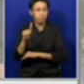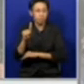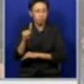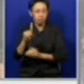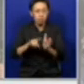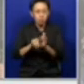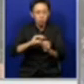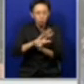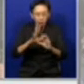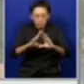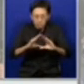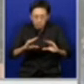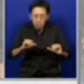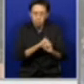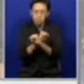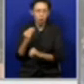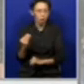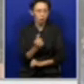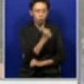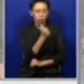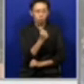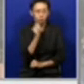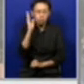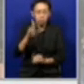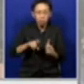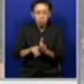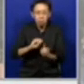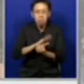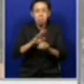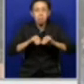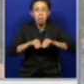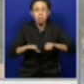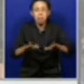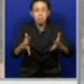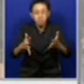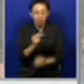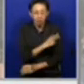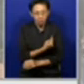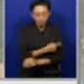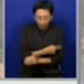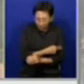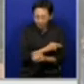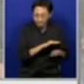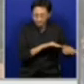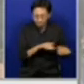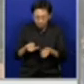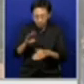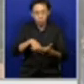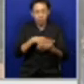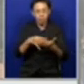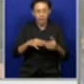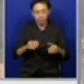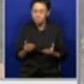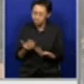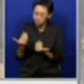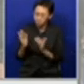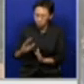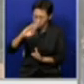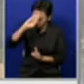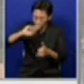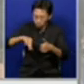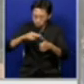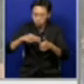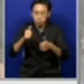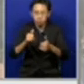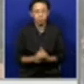ำเร็วจบเร็วการระบาดเชื้อลดลงแพทย์รับได้และที่สำคัญก็คือเขาต้องค้นห